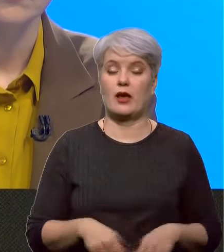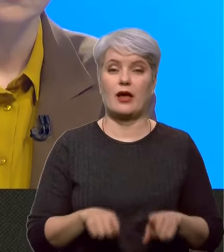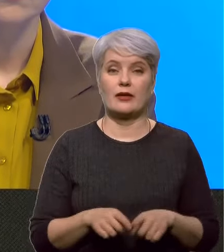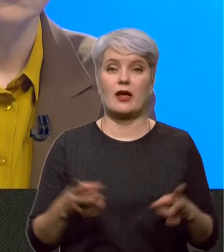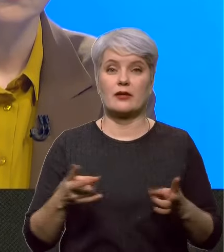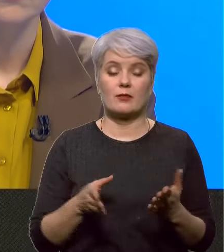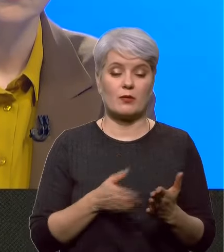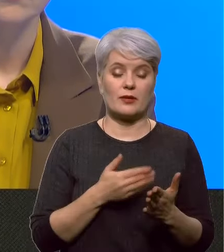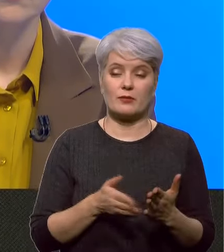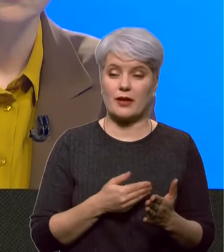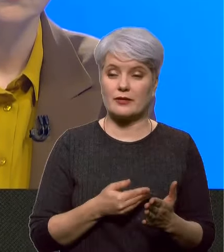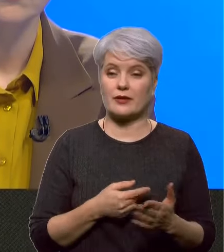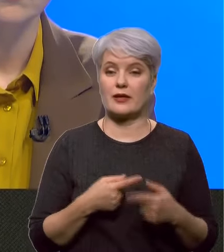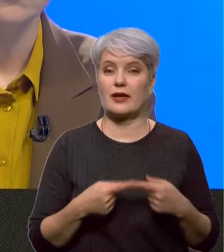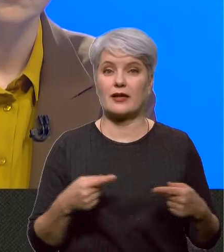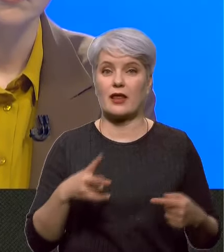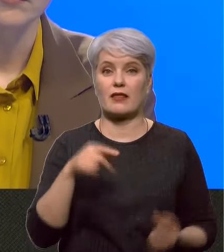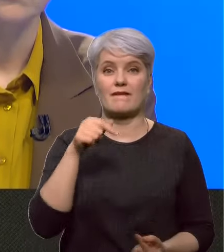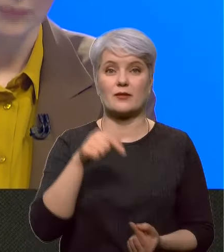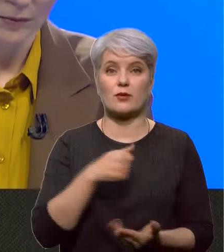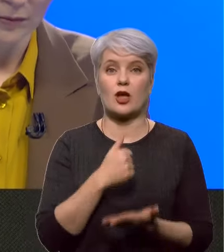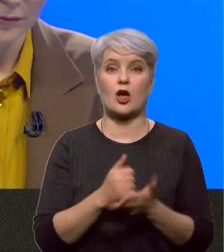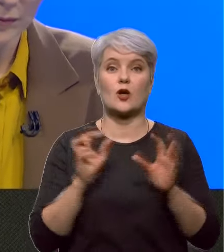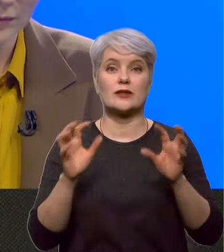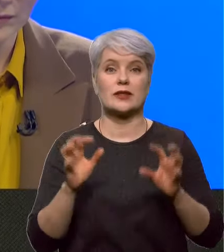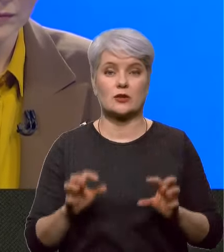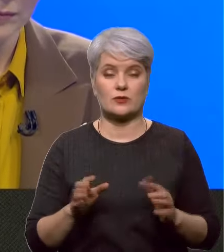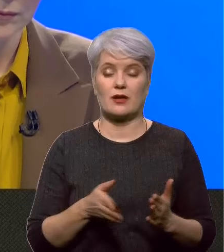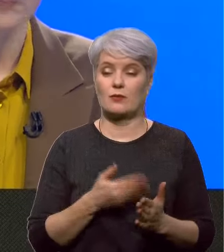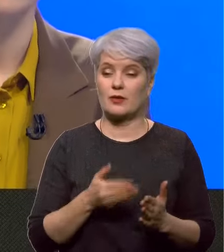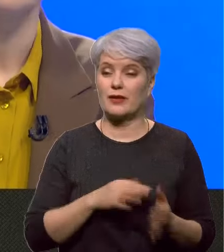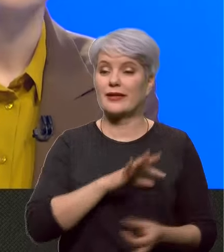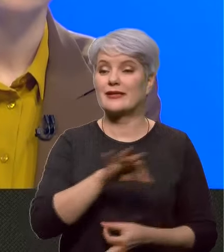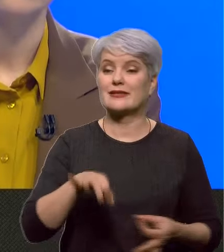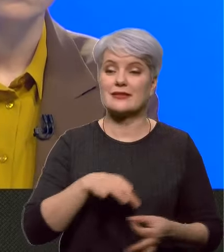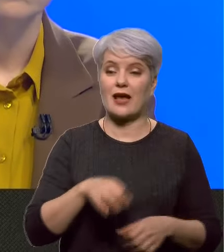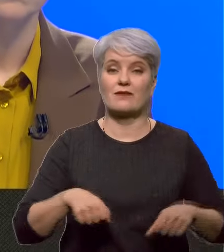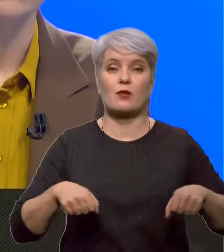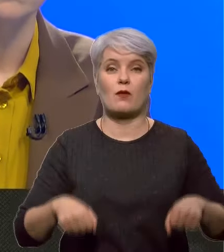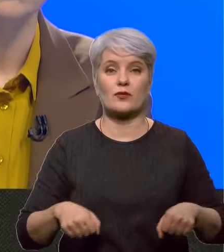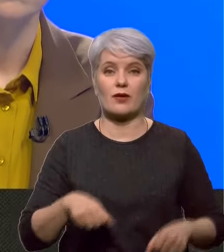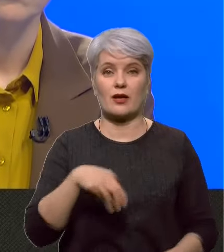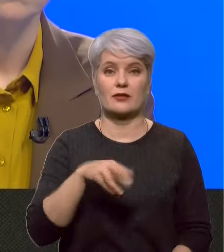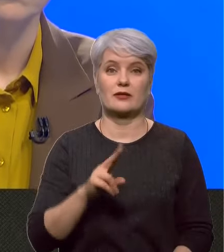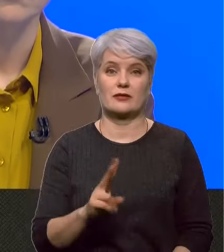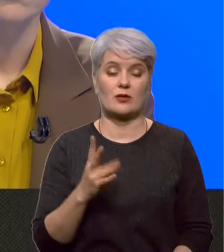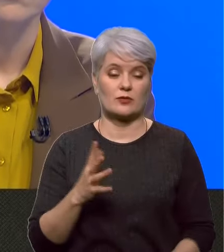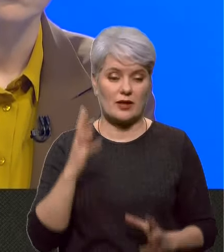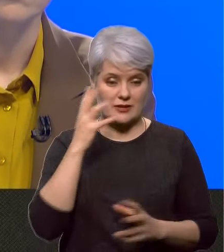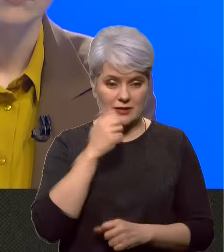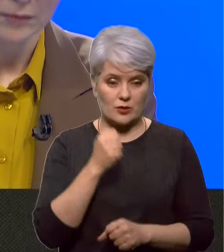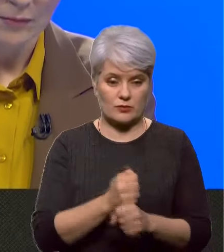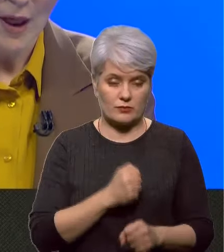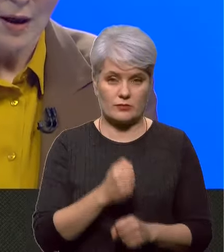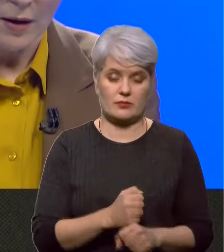треба прибрати там речі, які не відповідають Конституції, прибрати зайві повноваження ТЦК. Ну, тобто треба серйозну роботу над